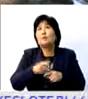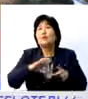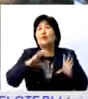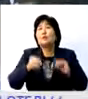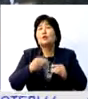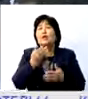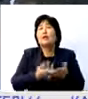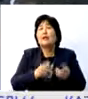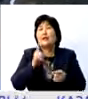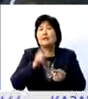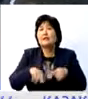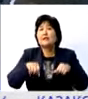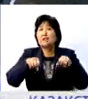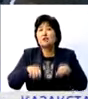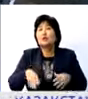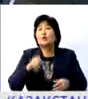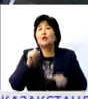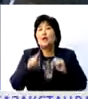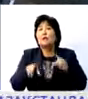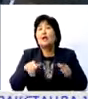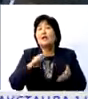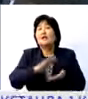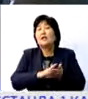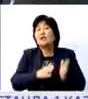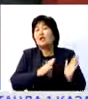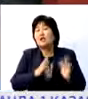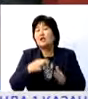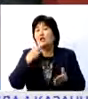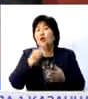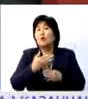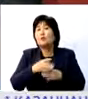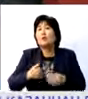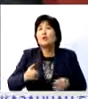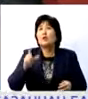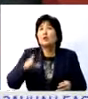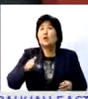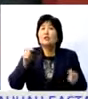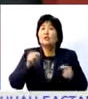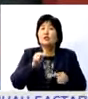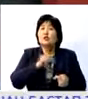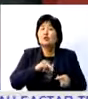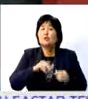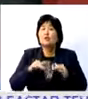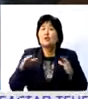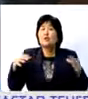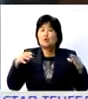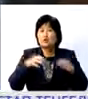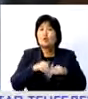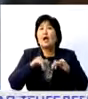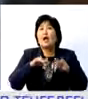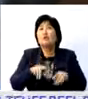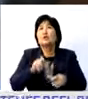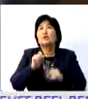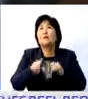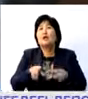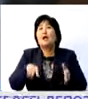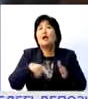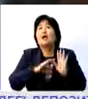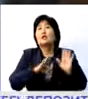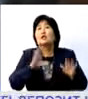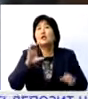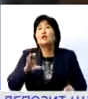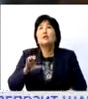түйткілдердің түйінін тез арада шешуді тапсырды. Жағдайды ретке келтіру үшін жауапты сала өкілдеріне тиісті жұмыстарды жұмыла атқаруды міндеттеді. Қала әкімінің орынбасары